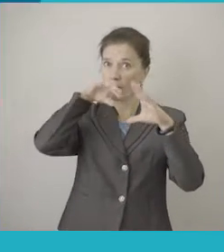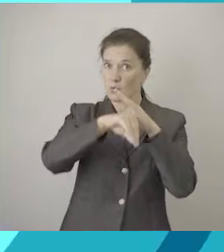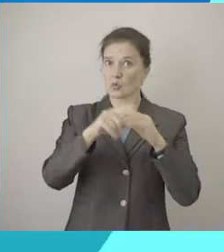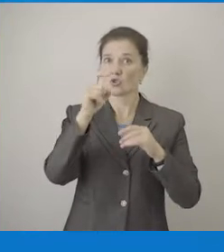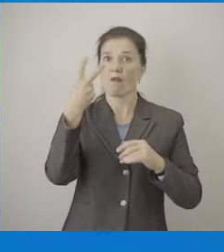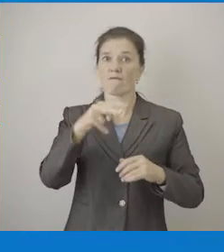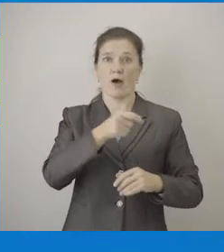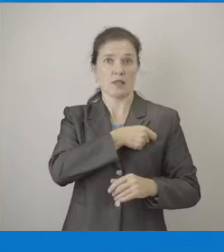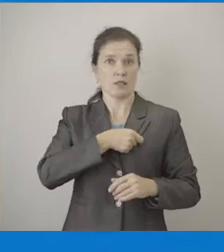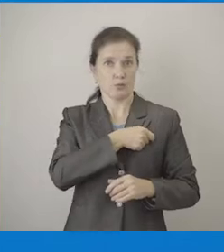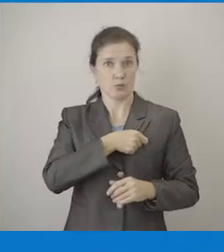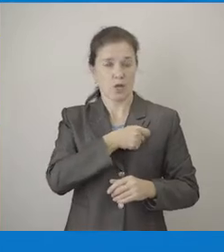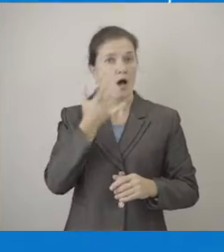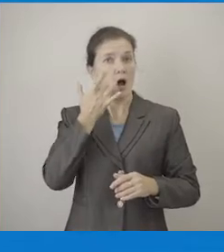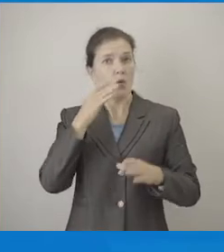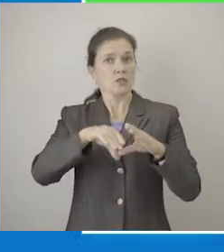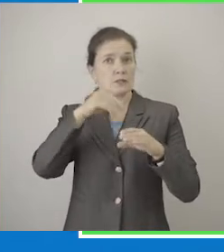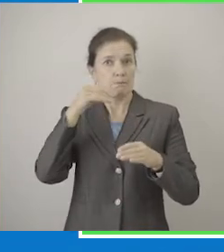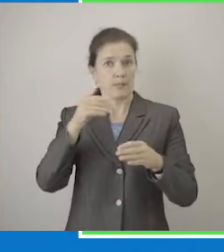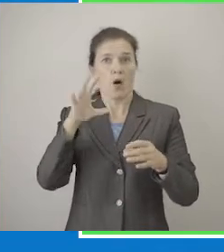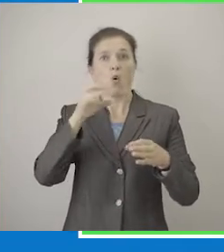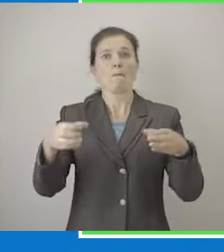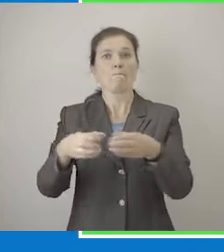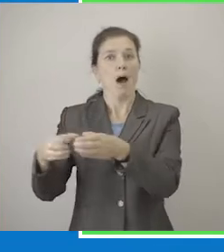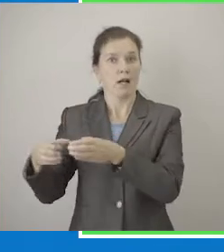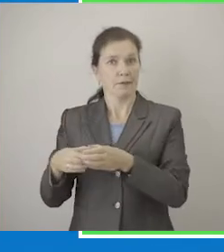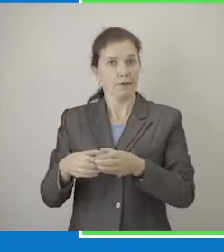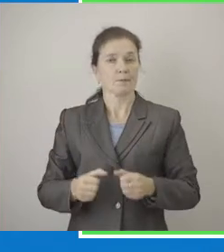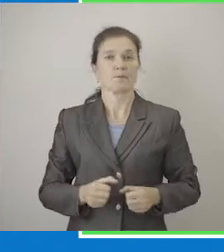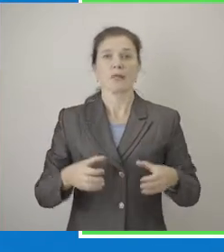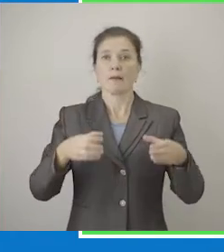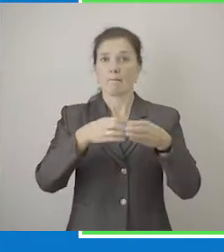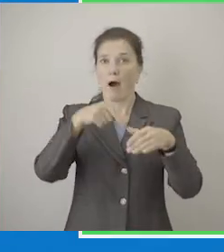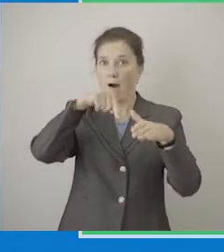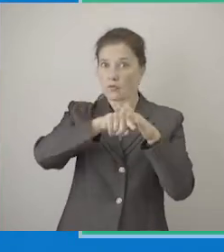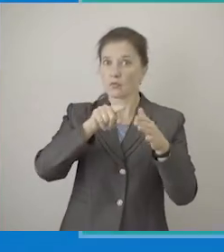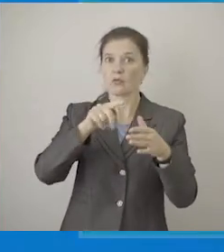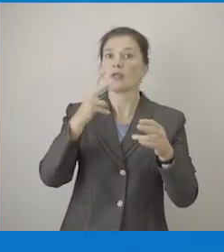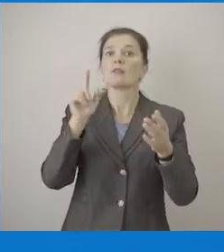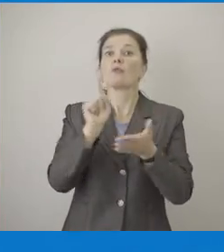граждан. Парламент состоит из 120 депутатов, которые избираются от партий.